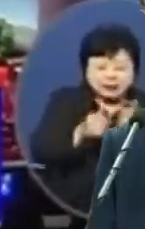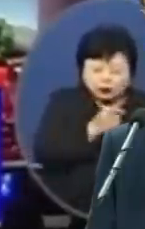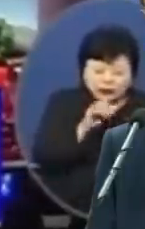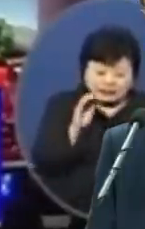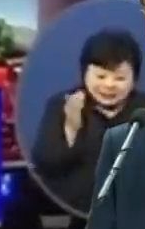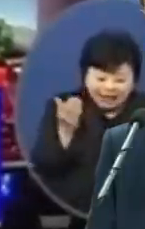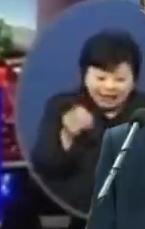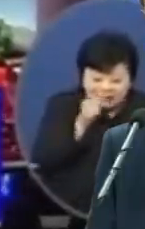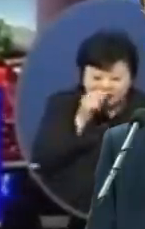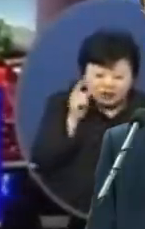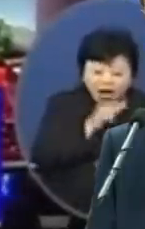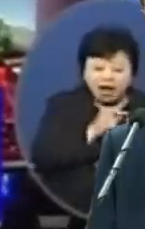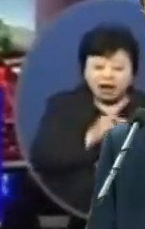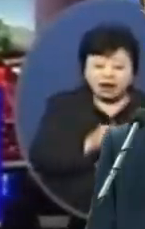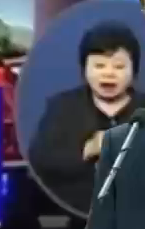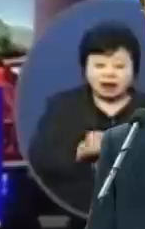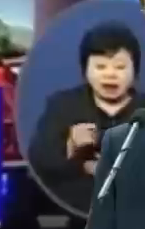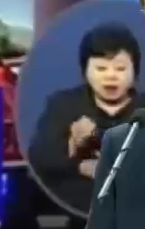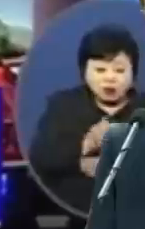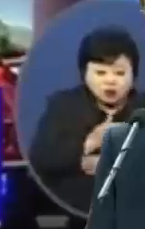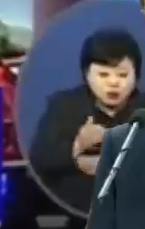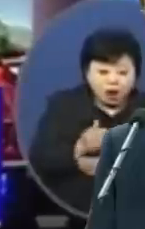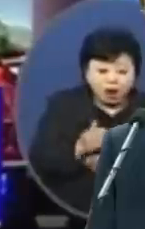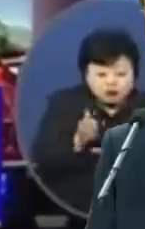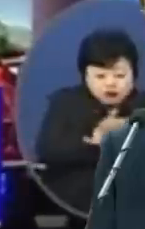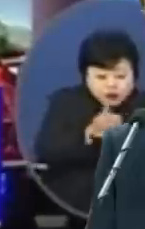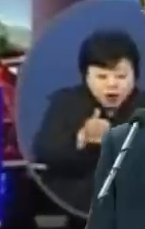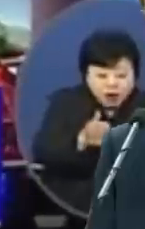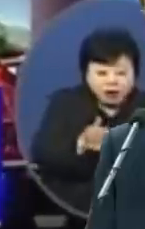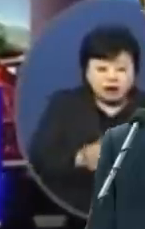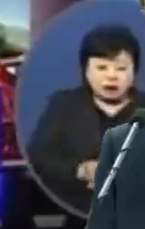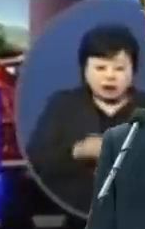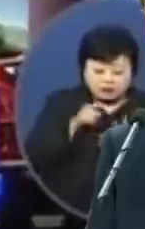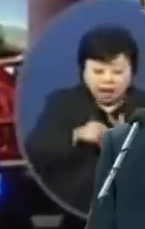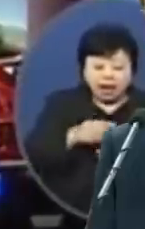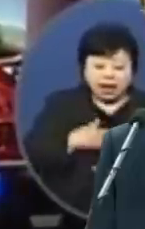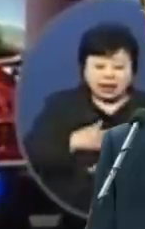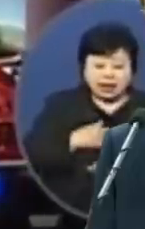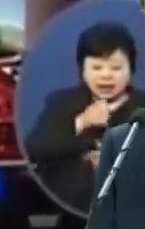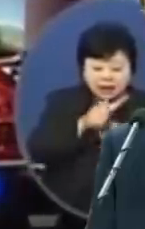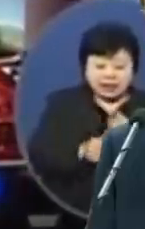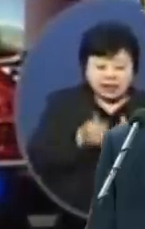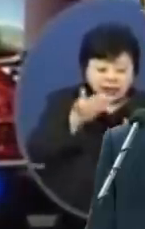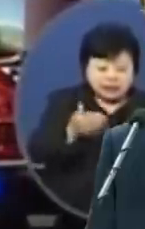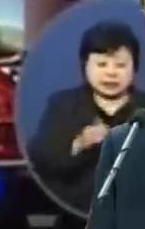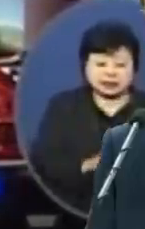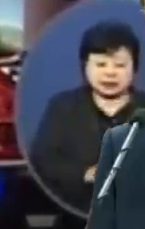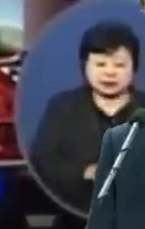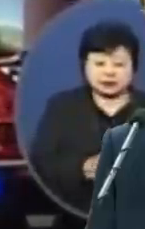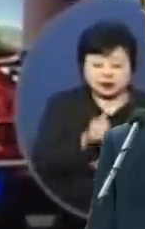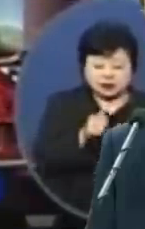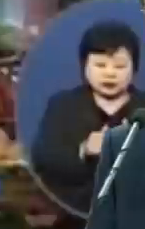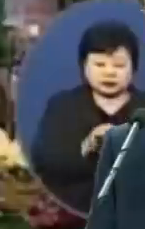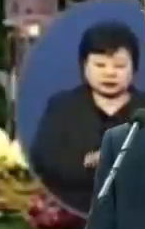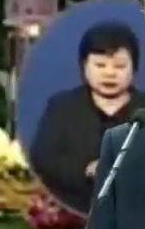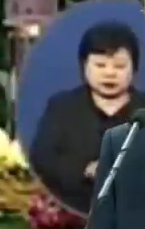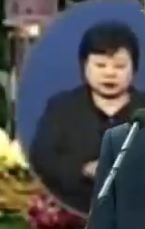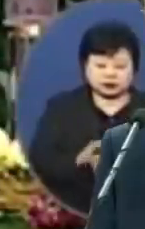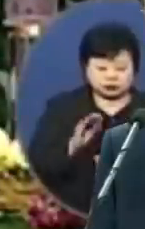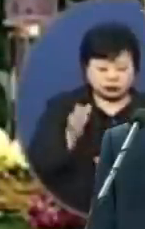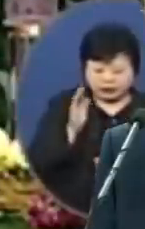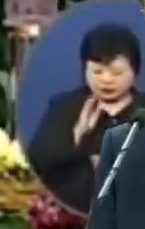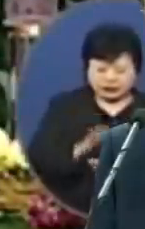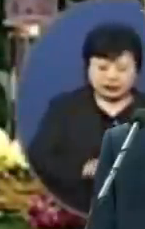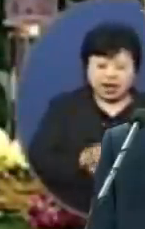되어 선악을 알 줄 하나님이 아심이라. 하나님이 경쟁자를 못 본다는 것입니다. 하나님처럼 된다는